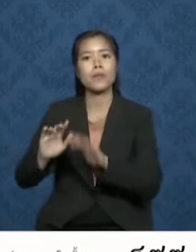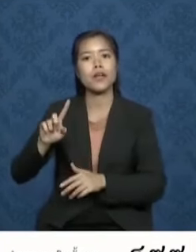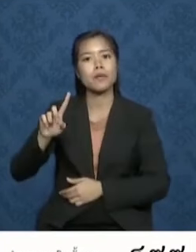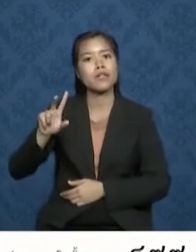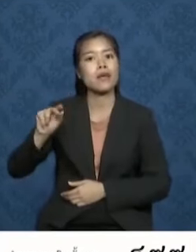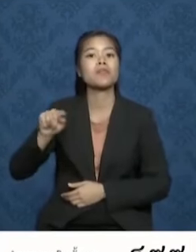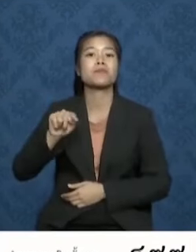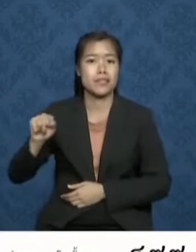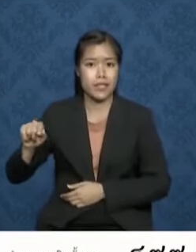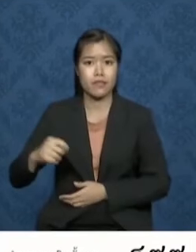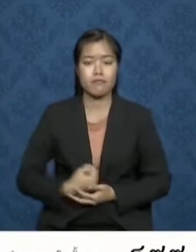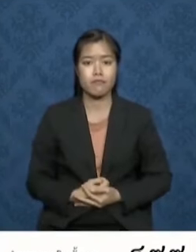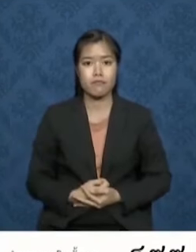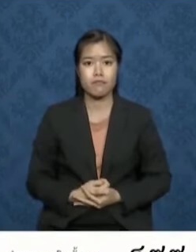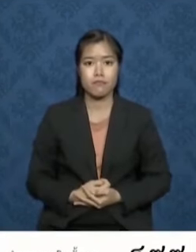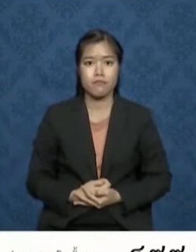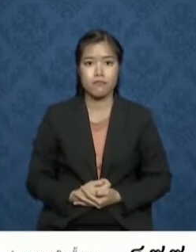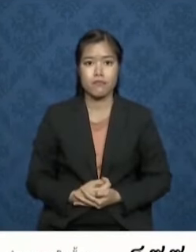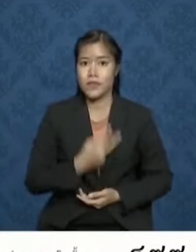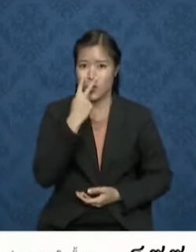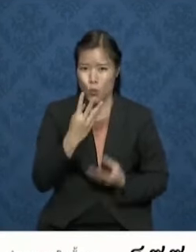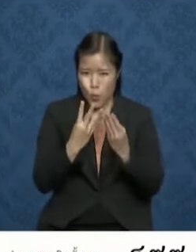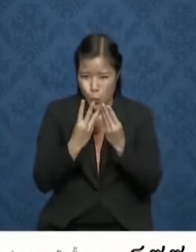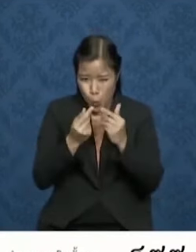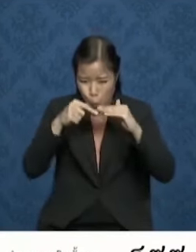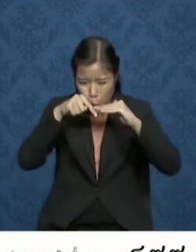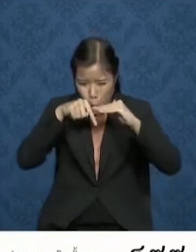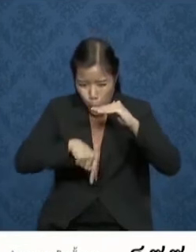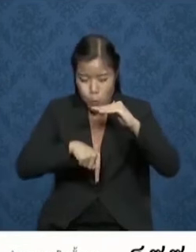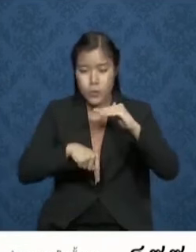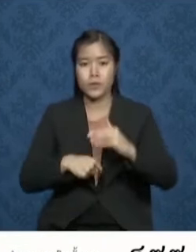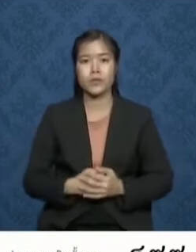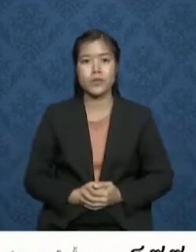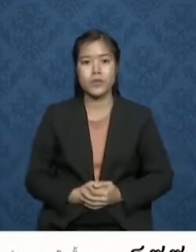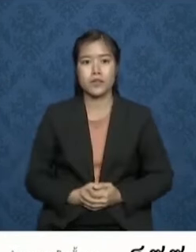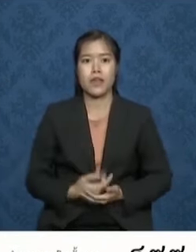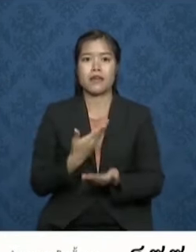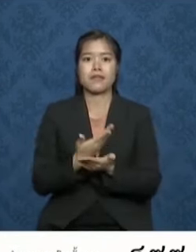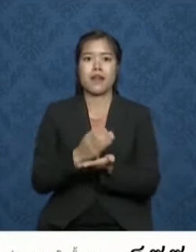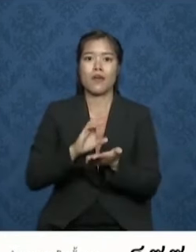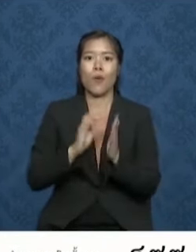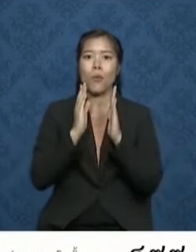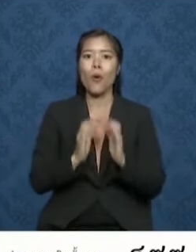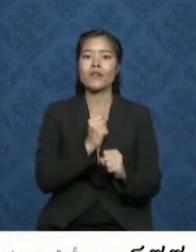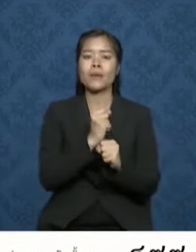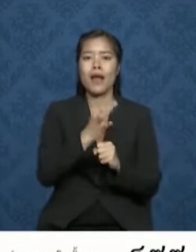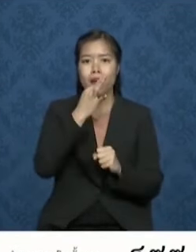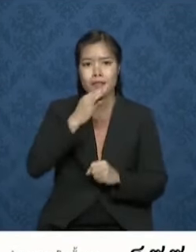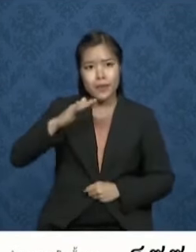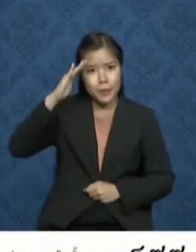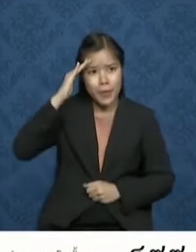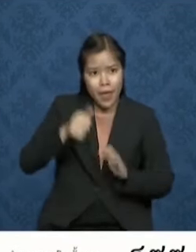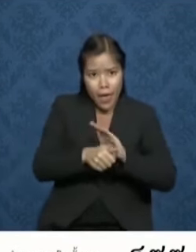30เท่านั้นและเมื่อดูแบบละเอียดเข้าไปอีกงบประมาณบุคลากรยังซ่อนรูปอยู่